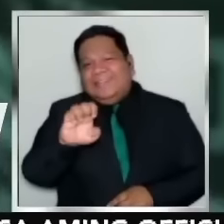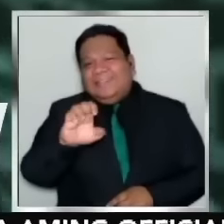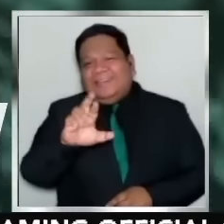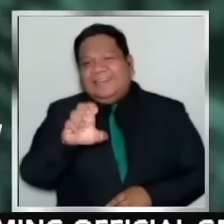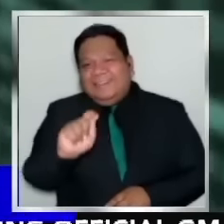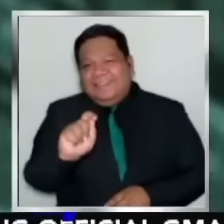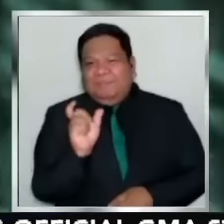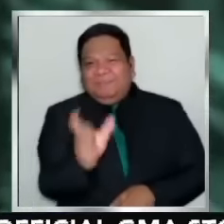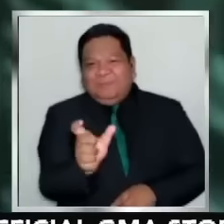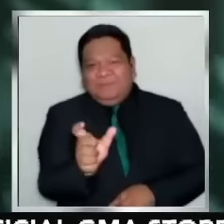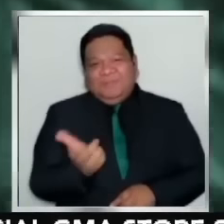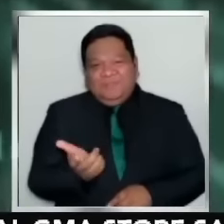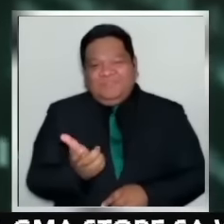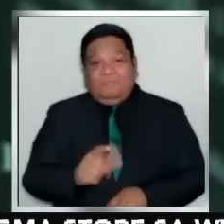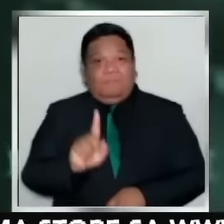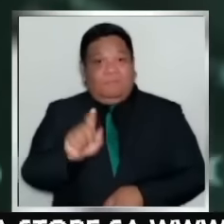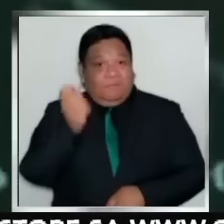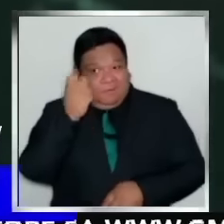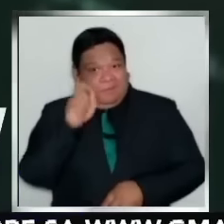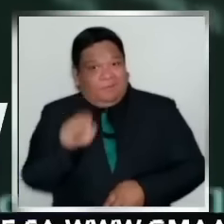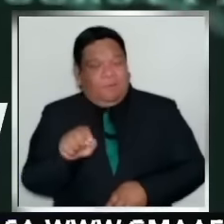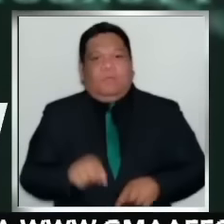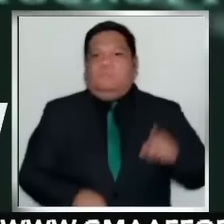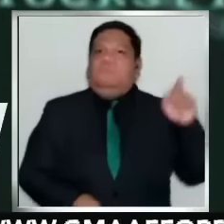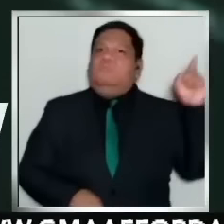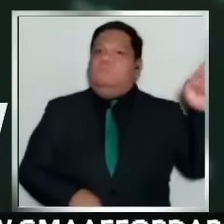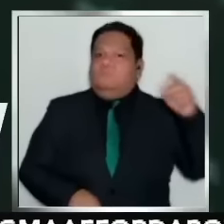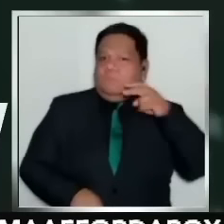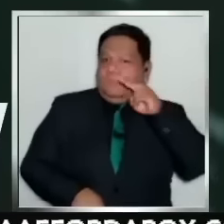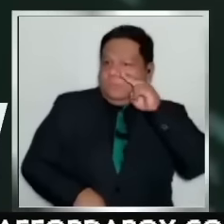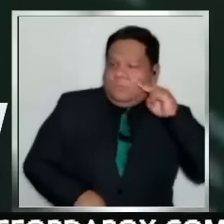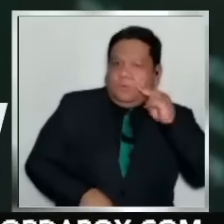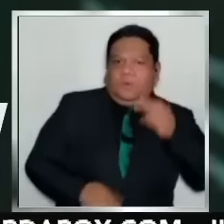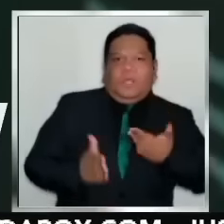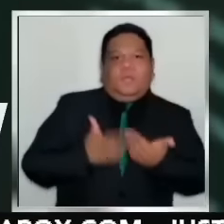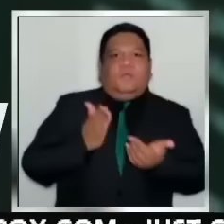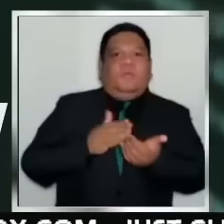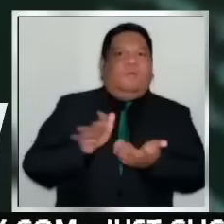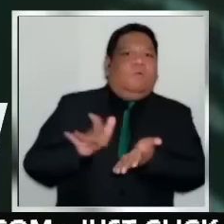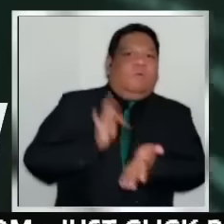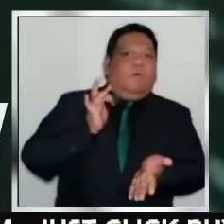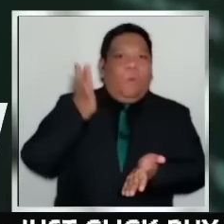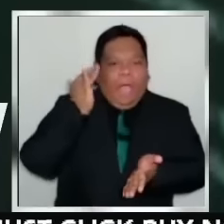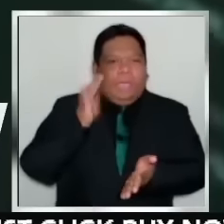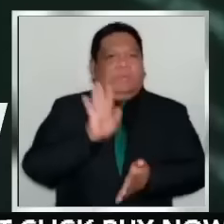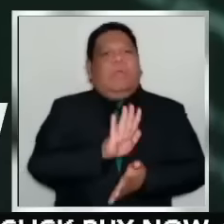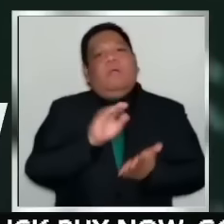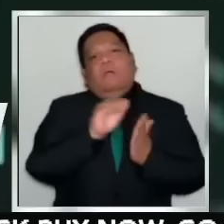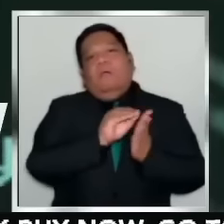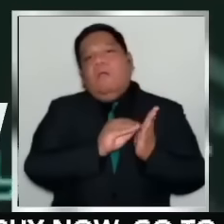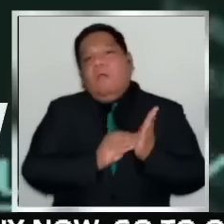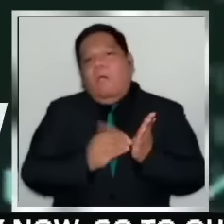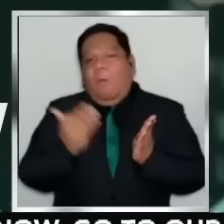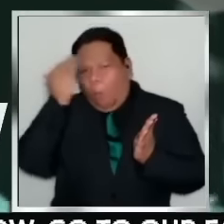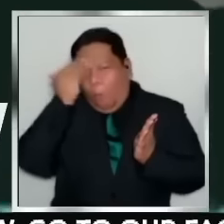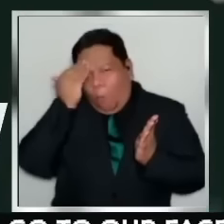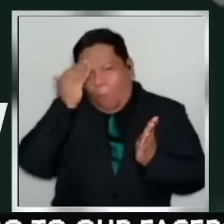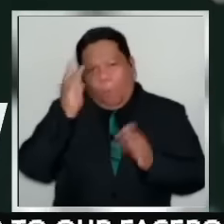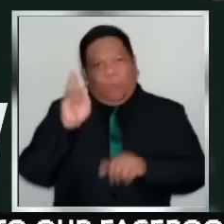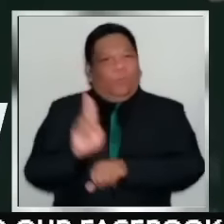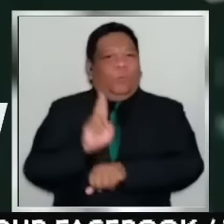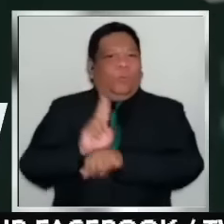yan, alam din ng mga hackers dahil nakalista rin sa mga gamit na password sa Pilipinas. Kaya